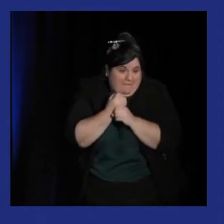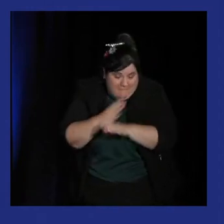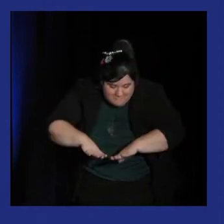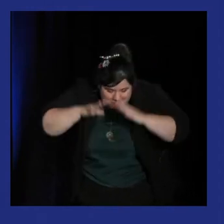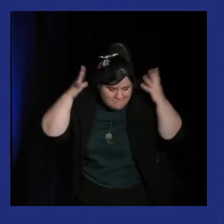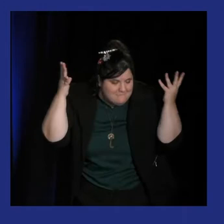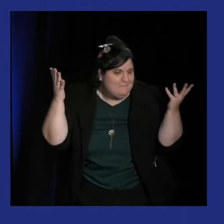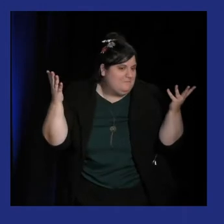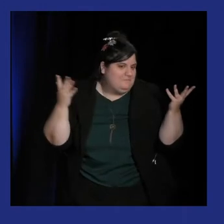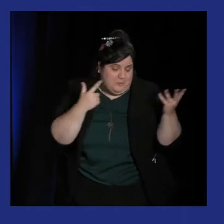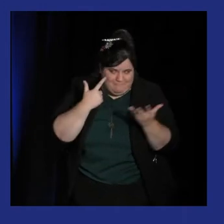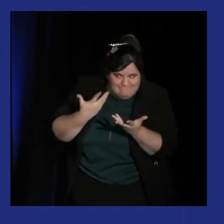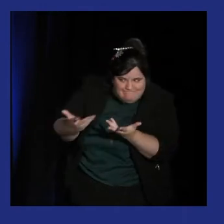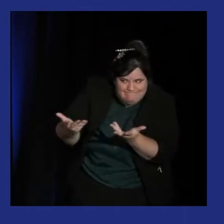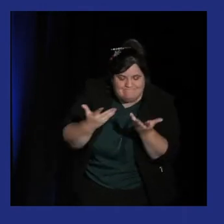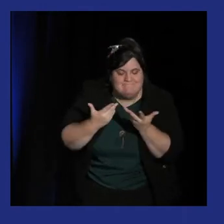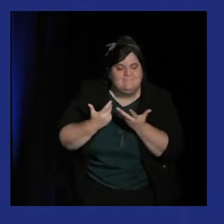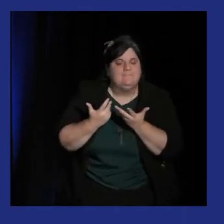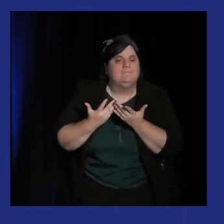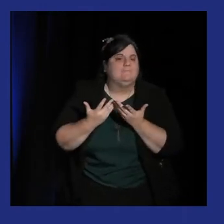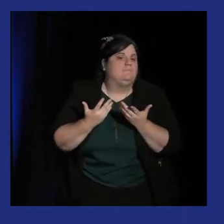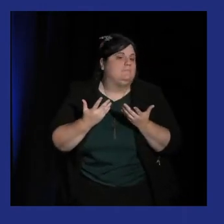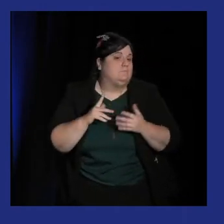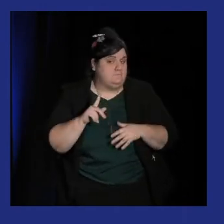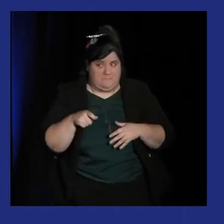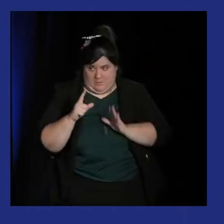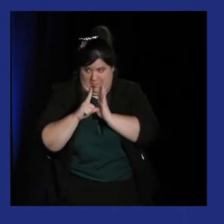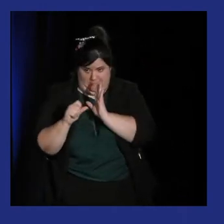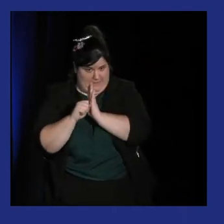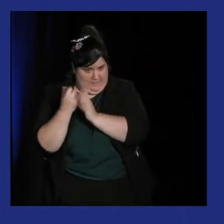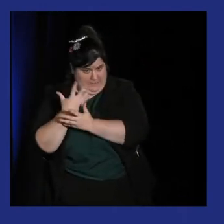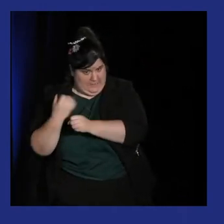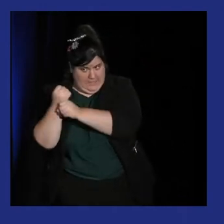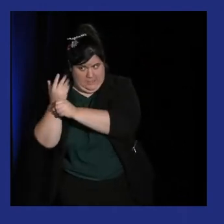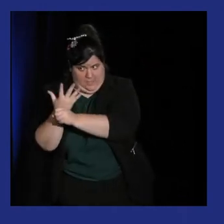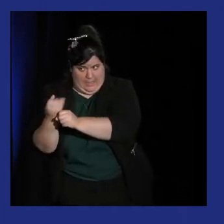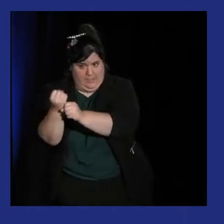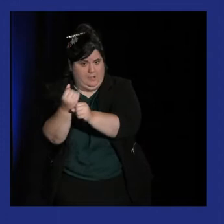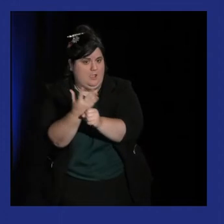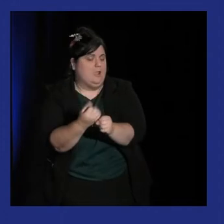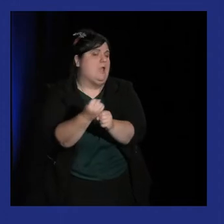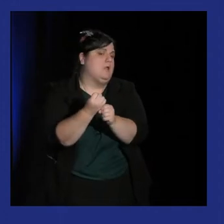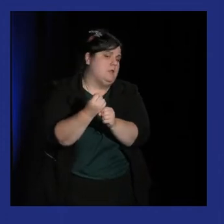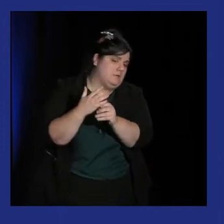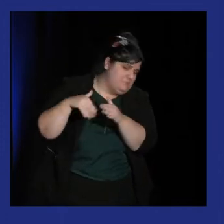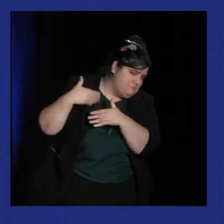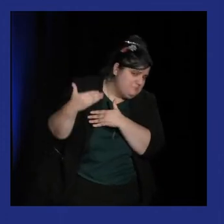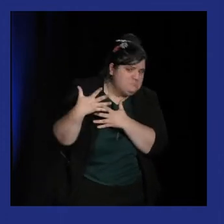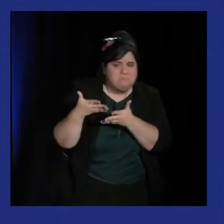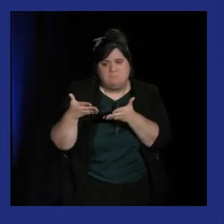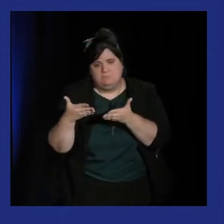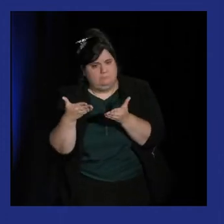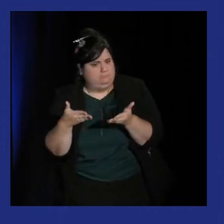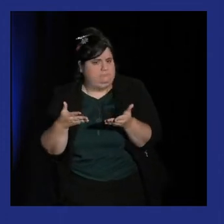et et on a évidemment des labels qui commencent à se créer de manière un peu plus quelques années plus tard de manière un peu